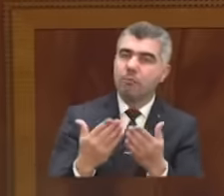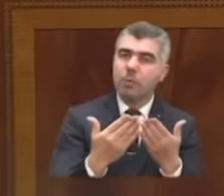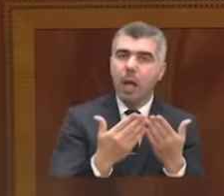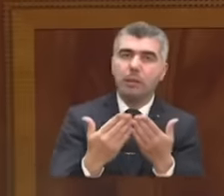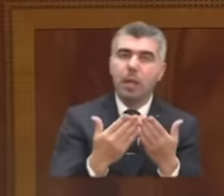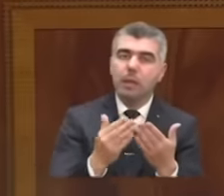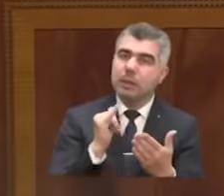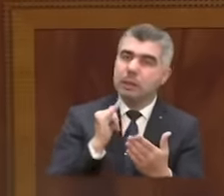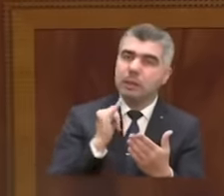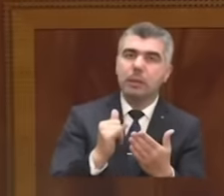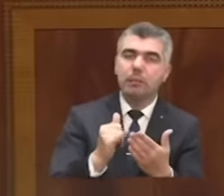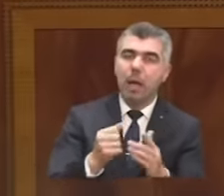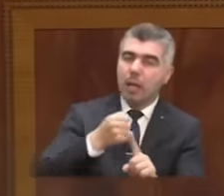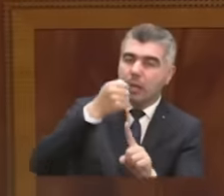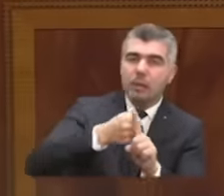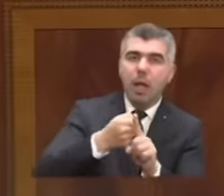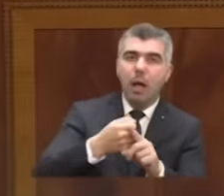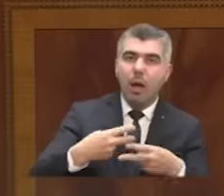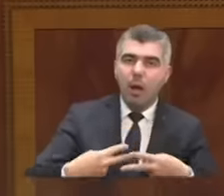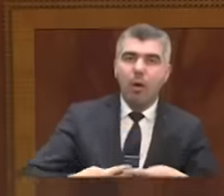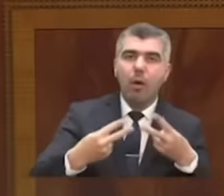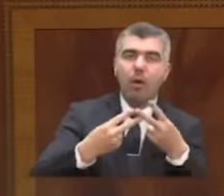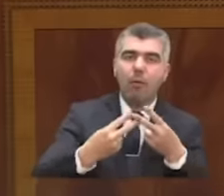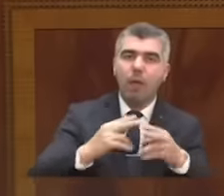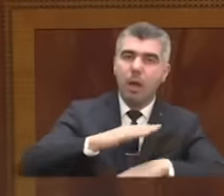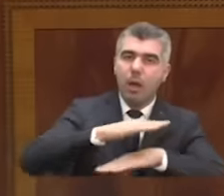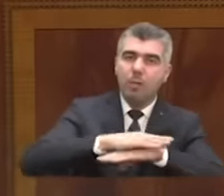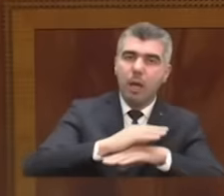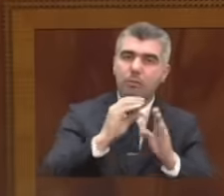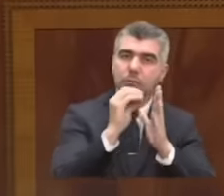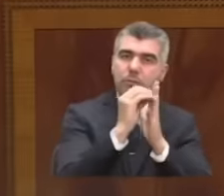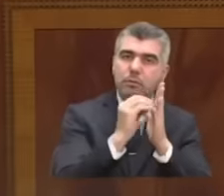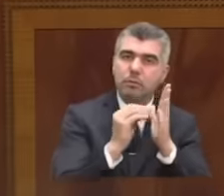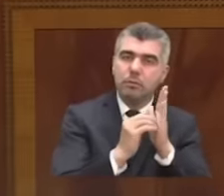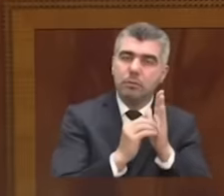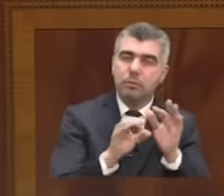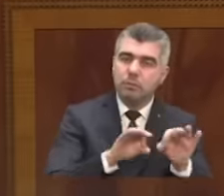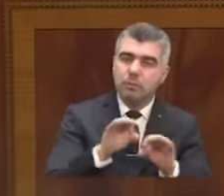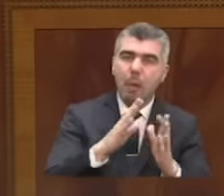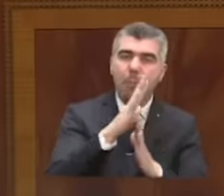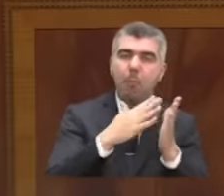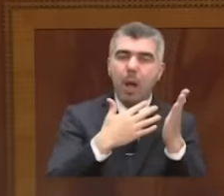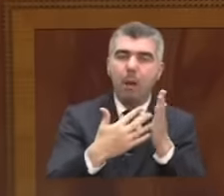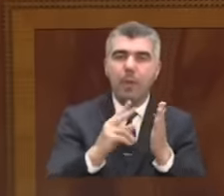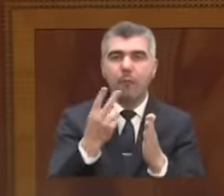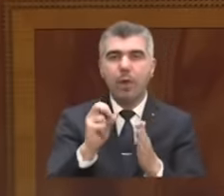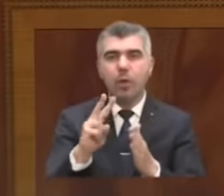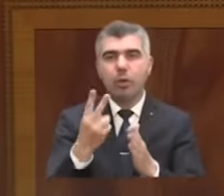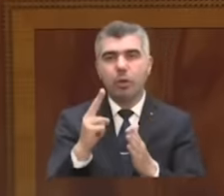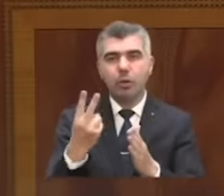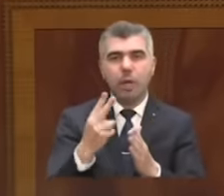على ضمان الزمن المدرسي ومواصلة تنزيل الإصلاح التربوي وفق التزامات وأهداف خارطة